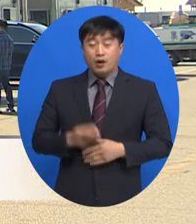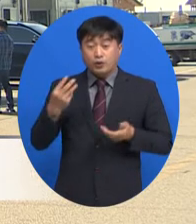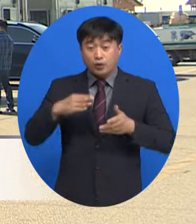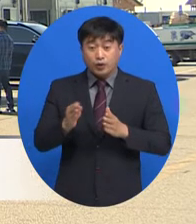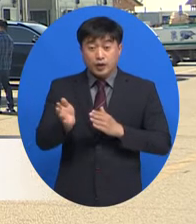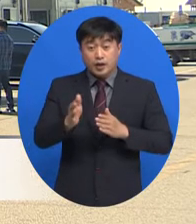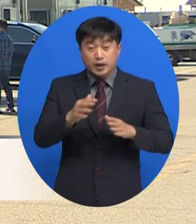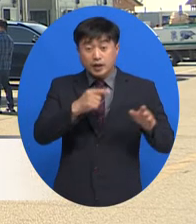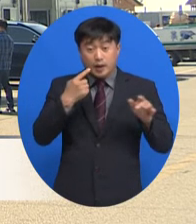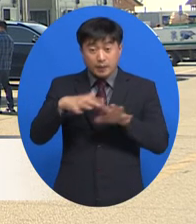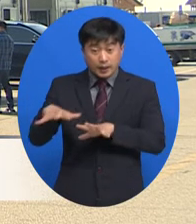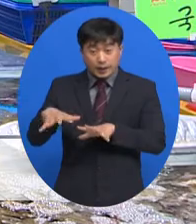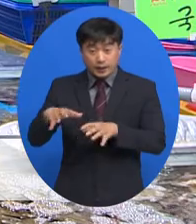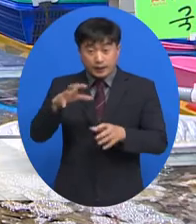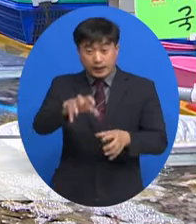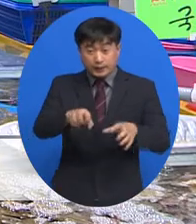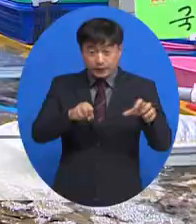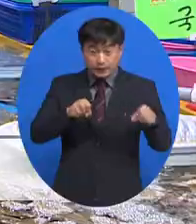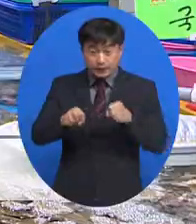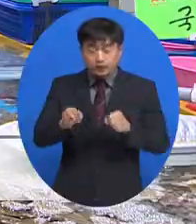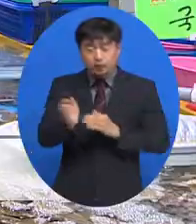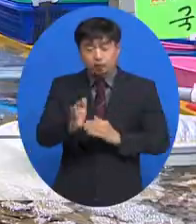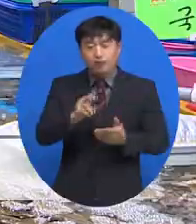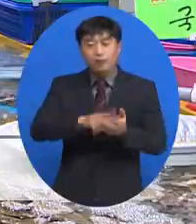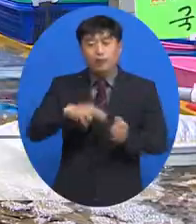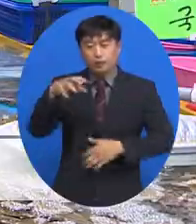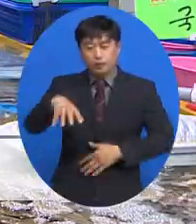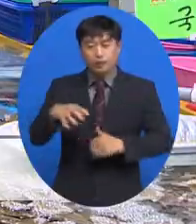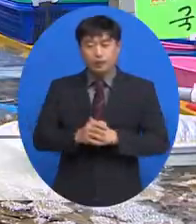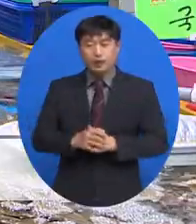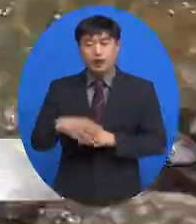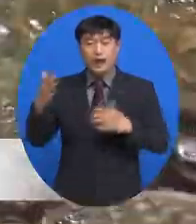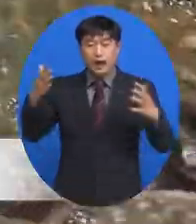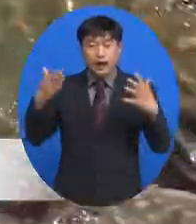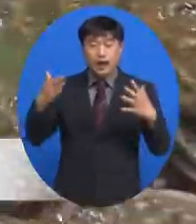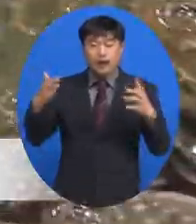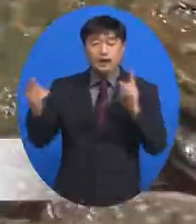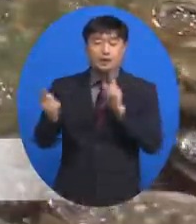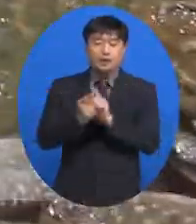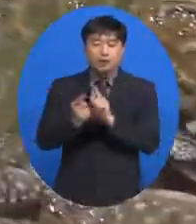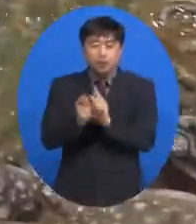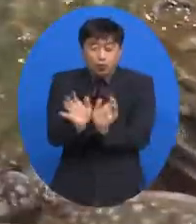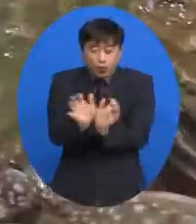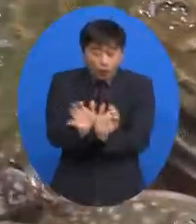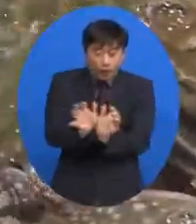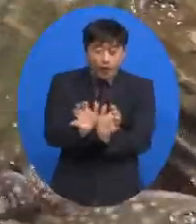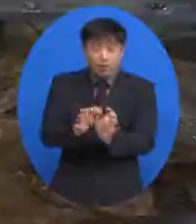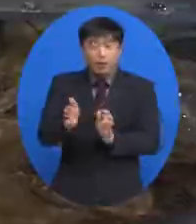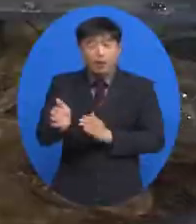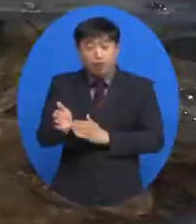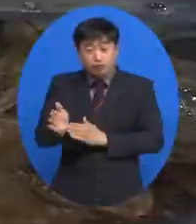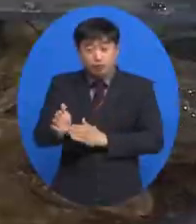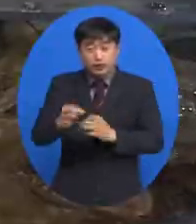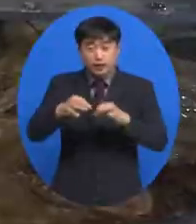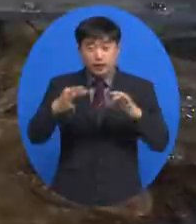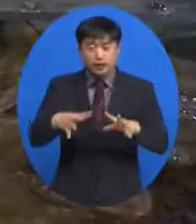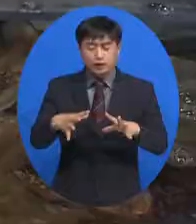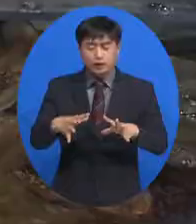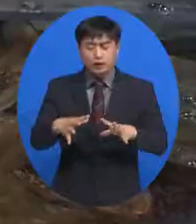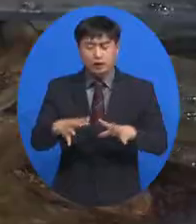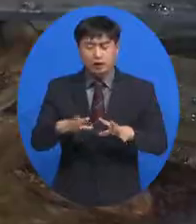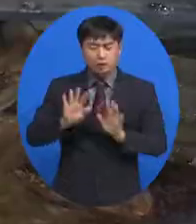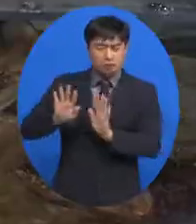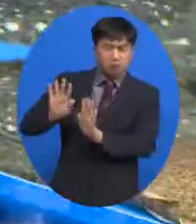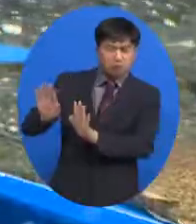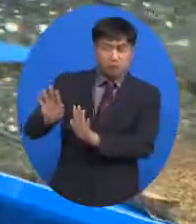경기 바다에서 잡아올린 수산물을 사고 파는 직판장입니다. 가을을 맞아 날개 돋은 듯 팔리는 꽃게와 전어 사이로 찬밥